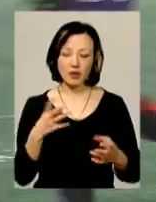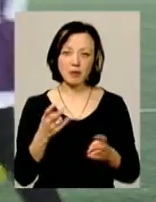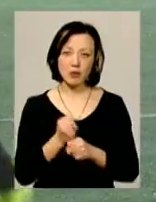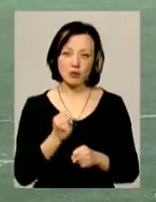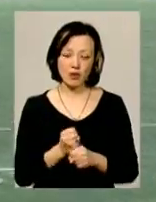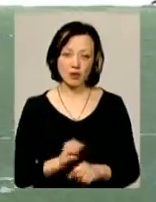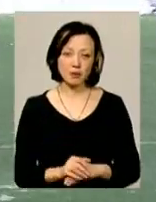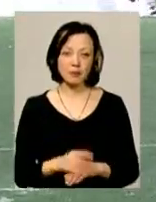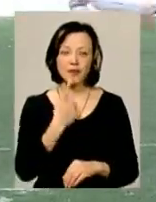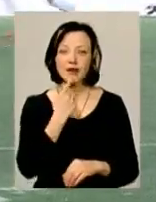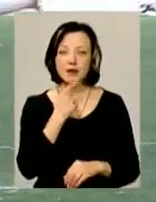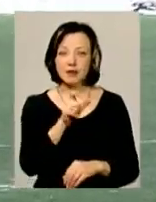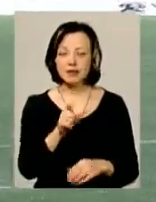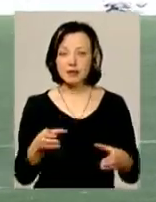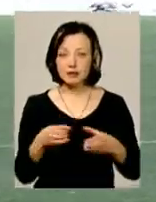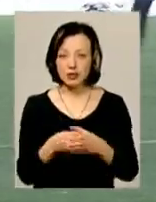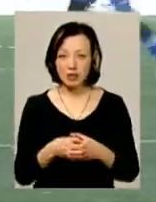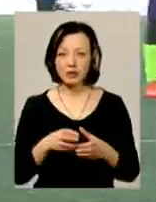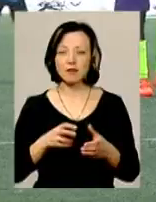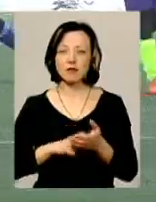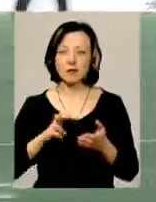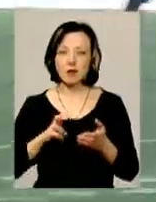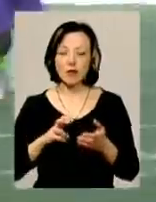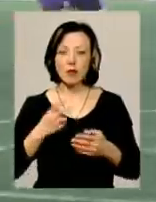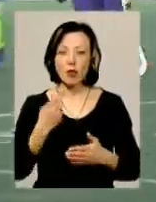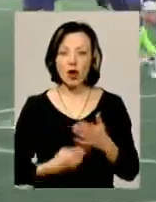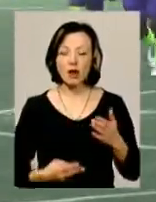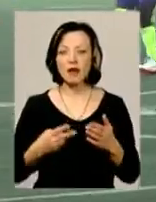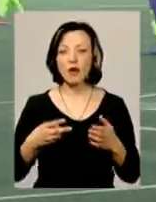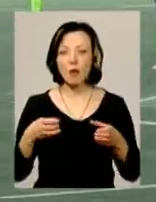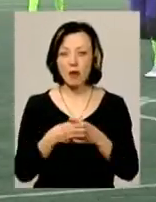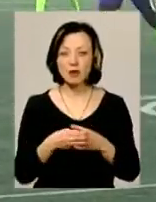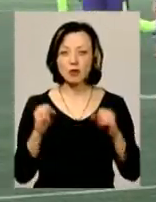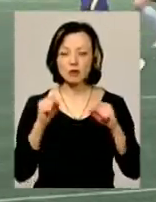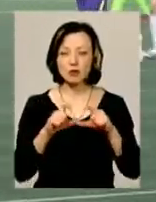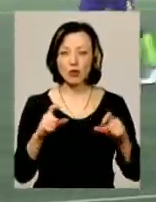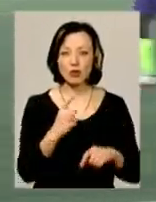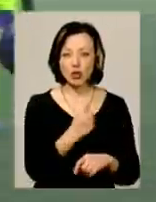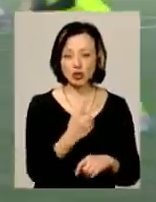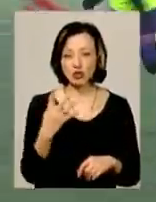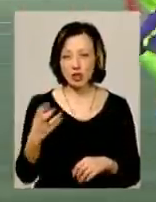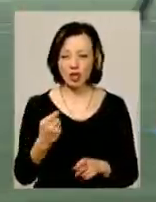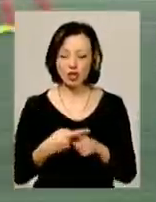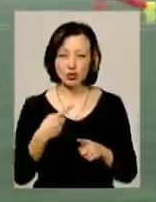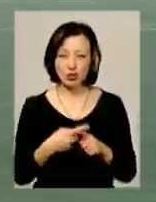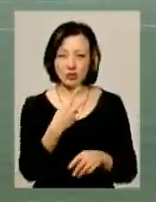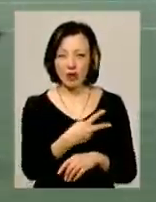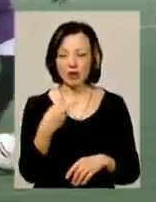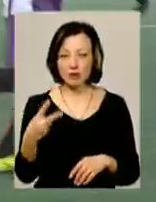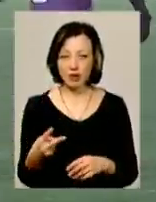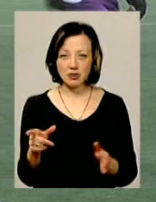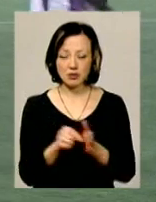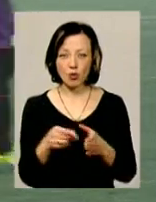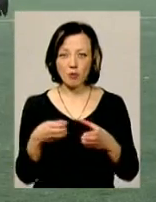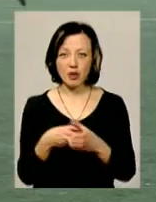над цим. Красилівчани поступилися команді хмельничан 2002 року, де ЮСШ-1, 1-4, та в нічию 2-2 зіграли